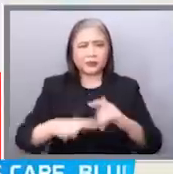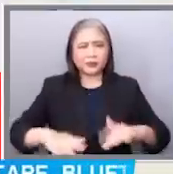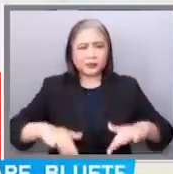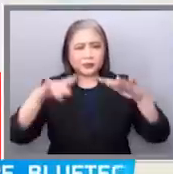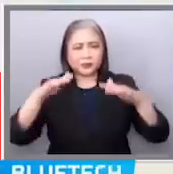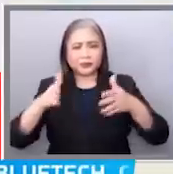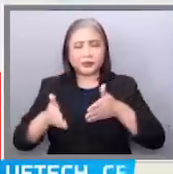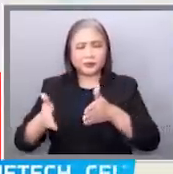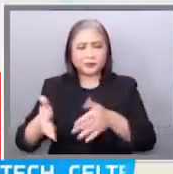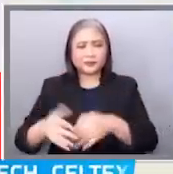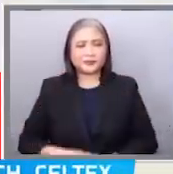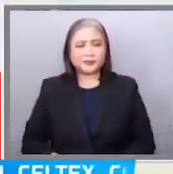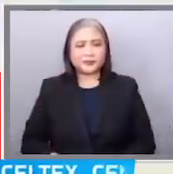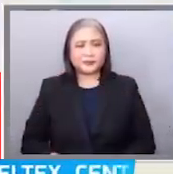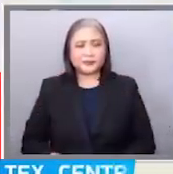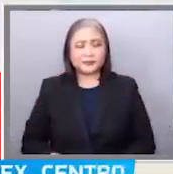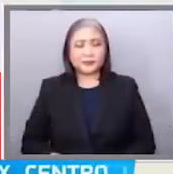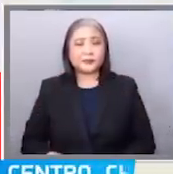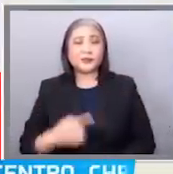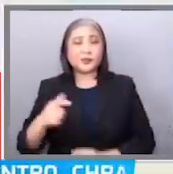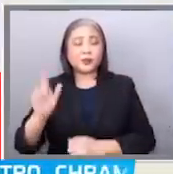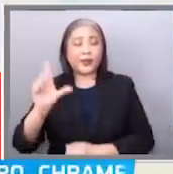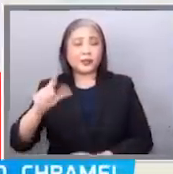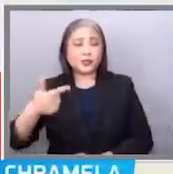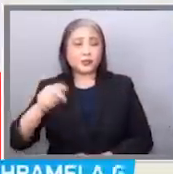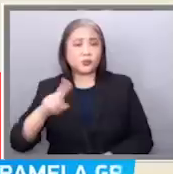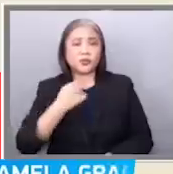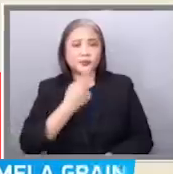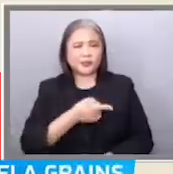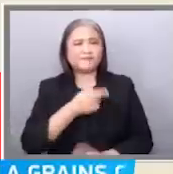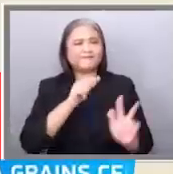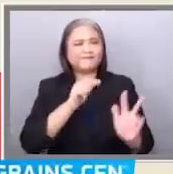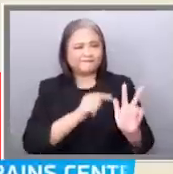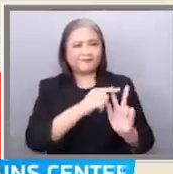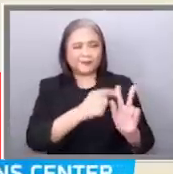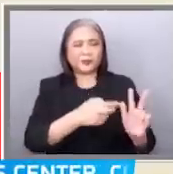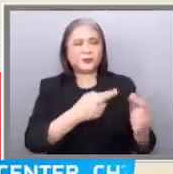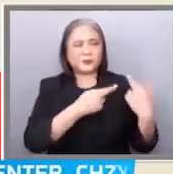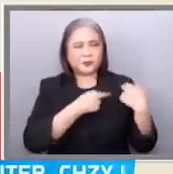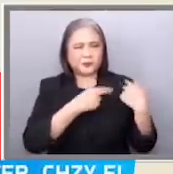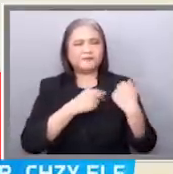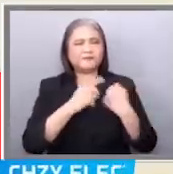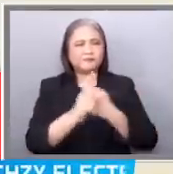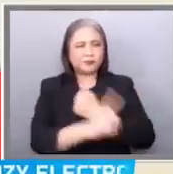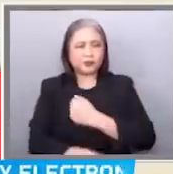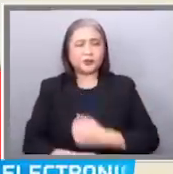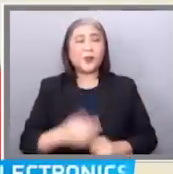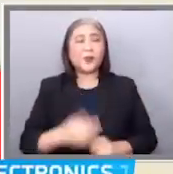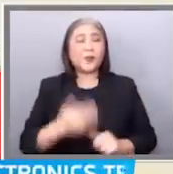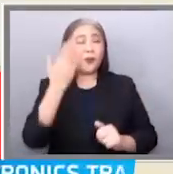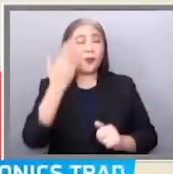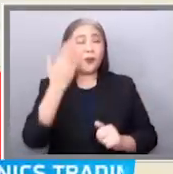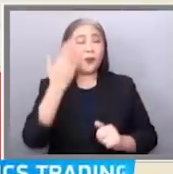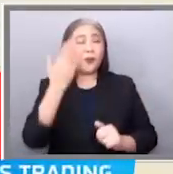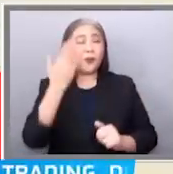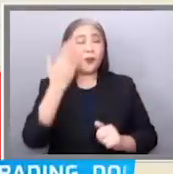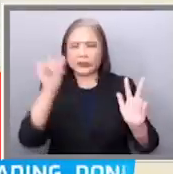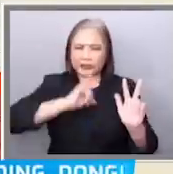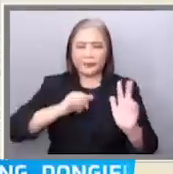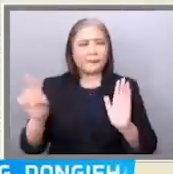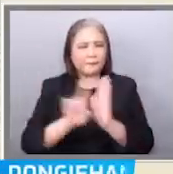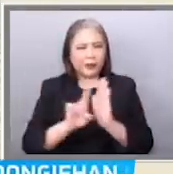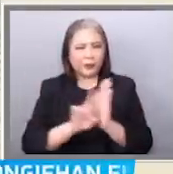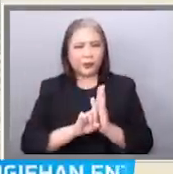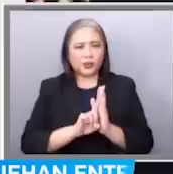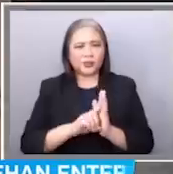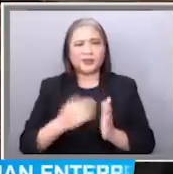Pero ayon sa lokal na pamahalaan, pananagutin ang 3 lalaki. Nakainom umano sila, nalabag sa umiiral na liquor ban. Wala